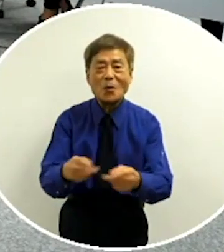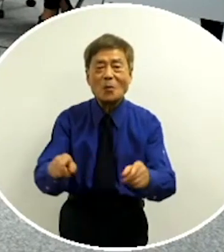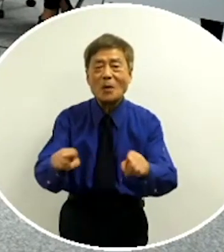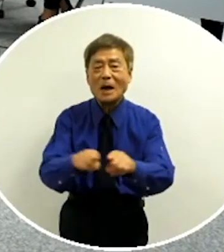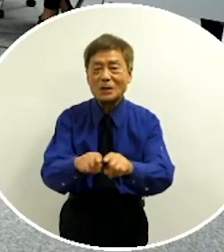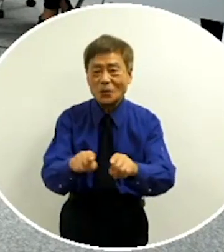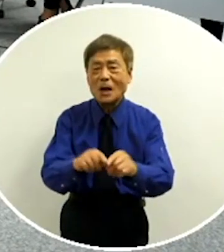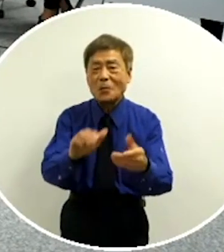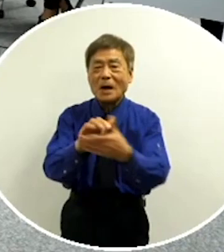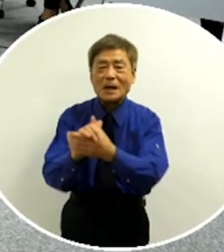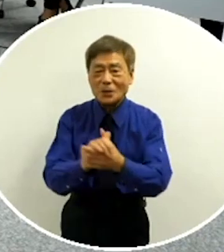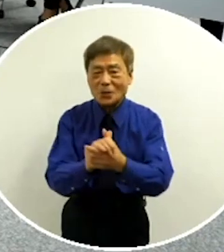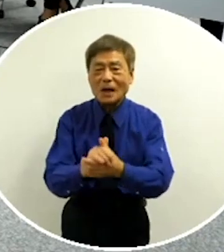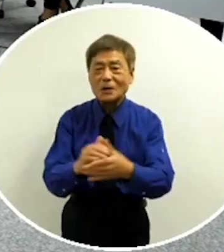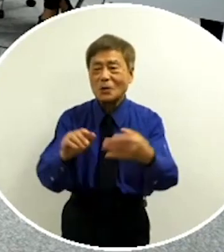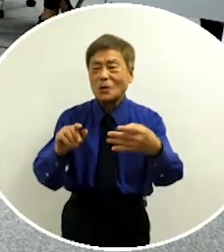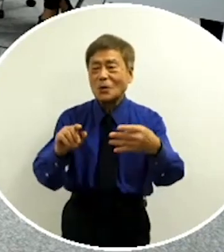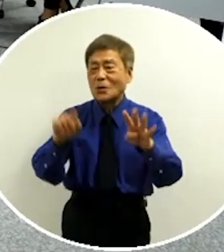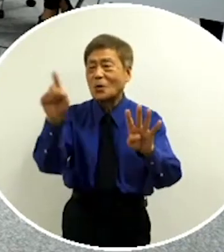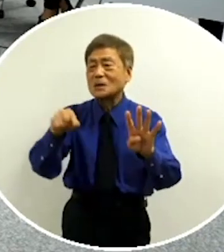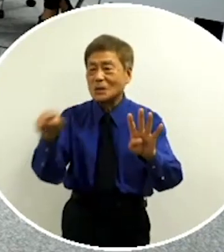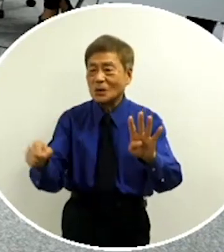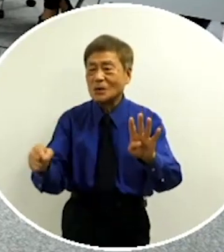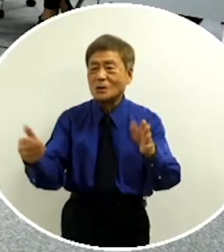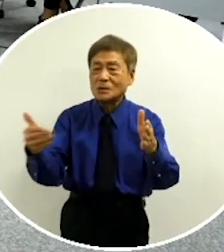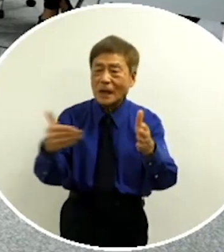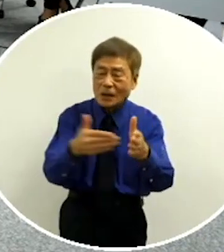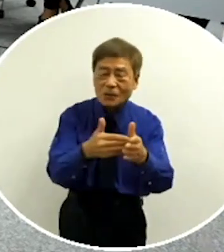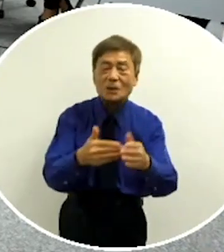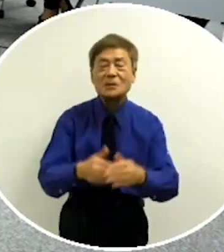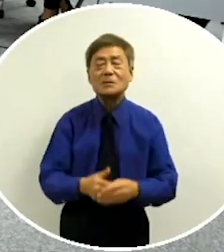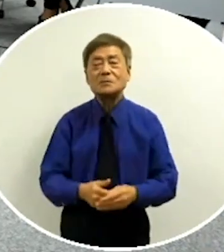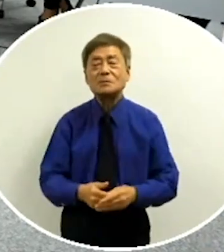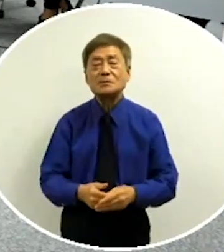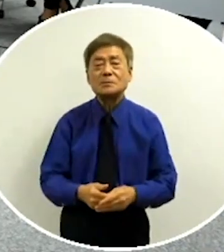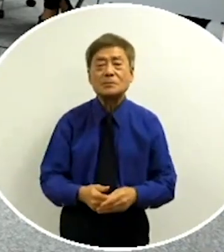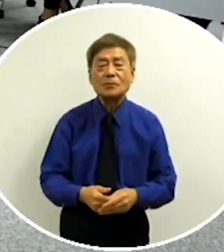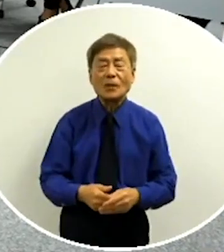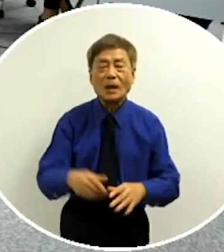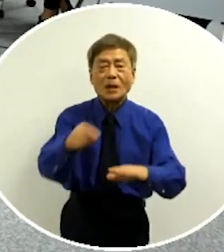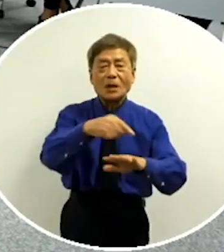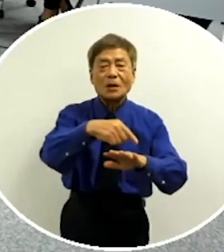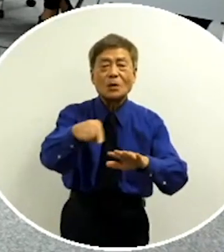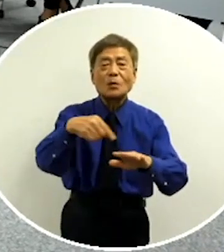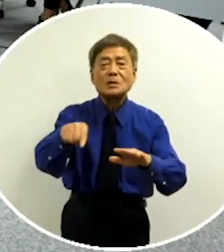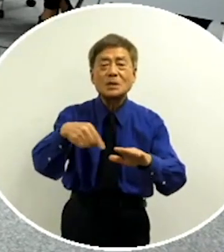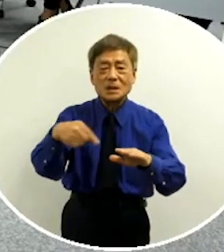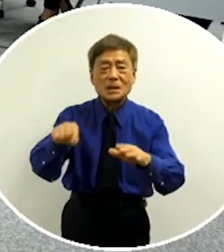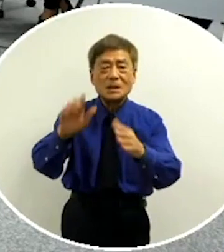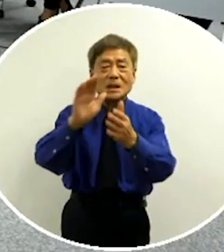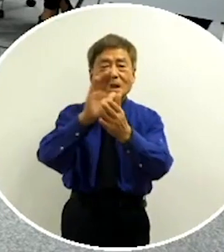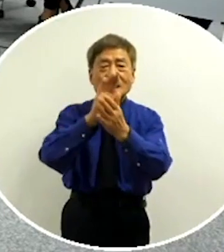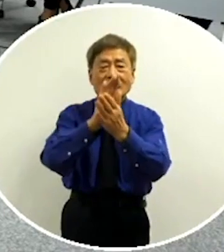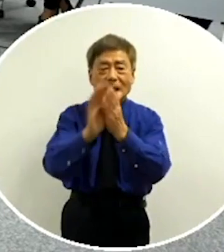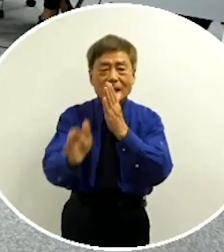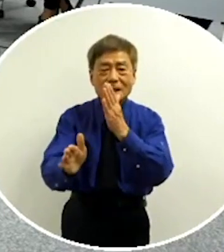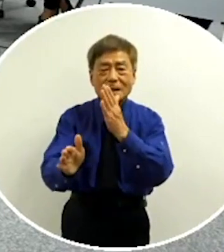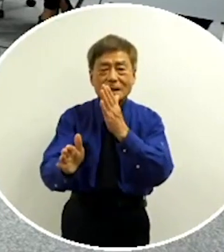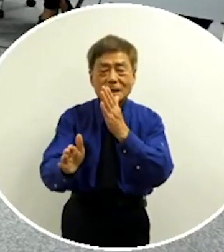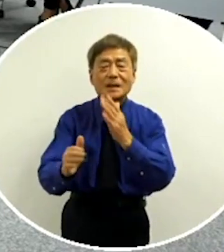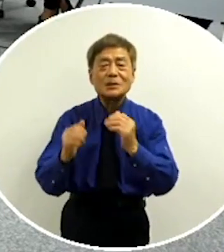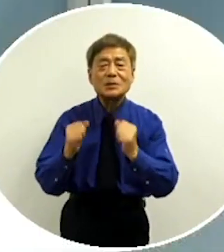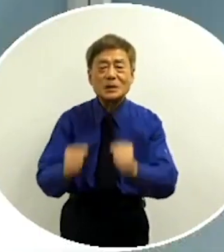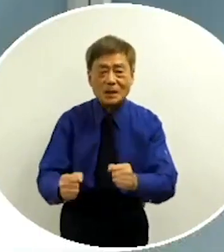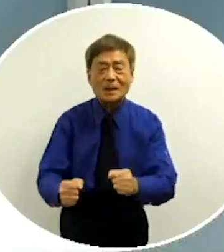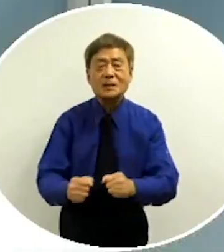最後ではバイマップ者からお願いしますありがとうございます栃木県在住のパートナーの y マートと申しますよろしくお願い